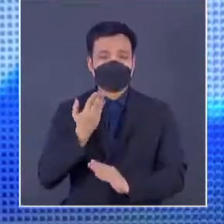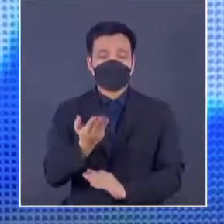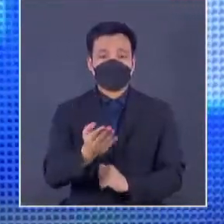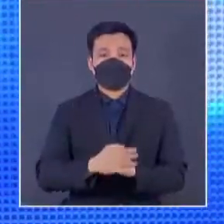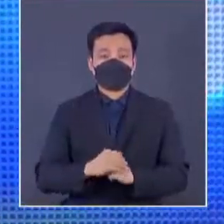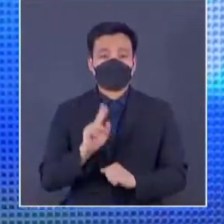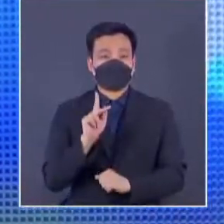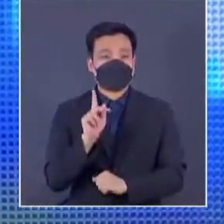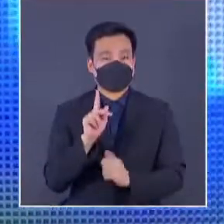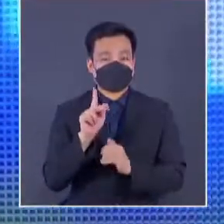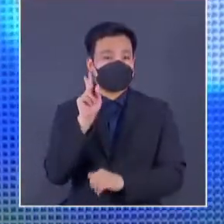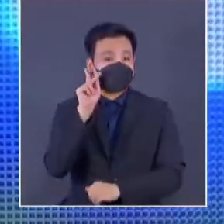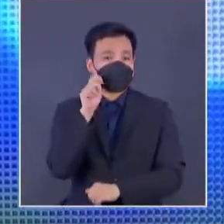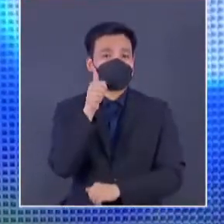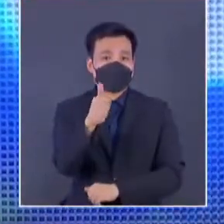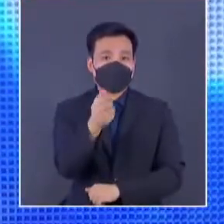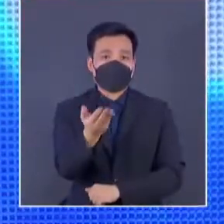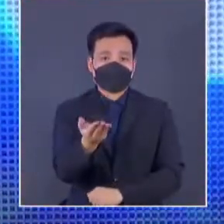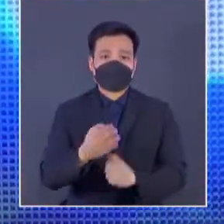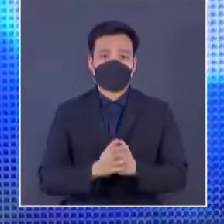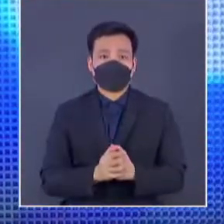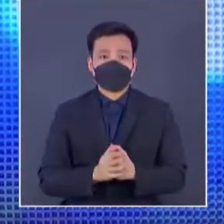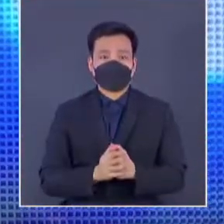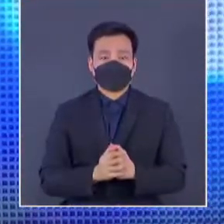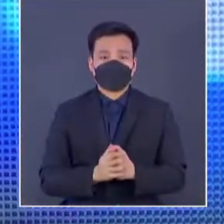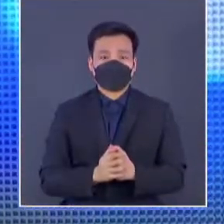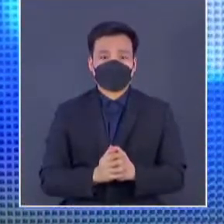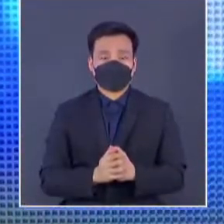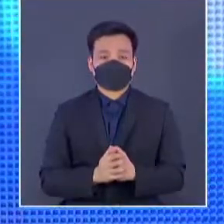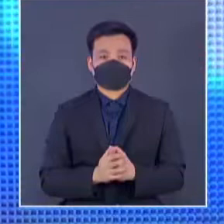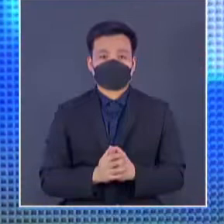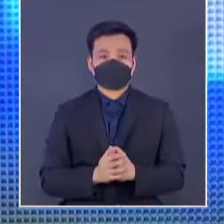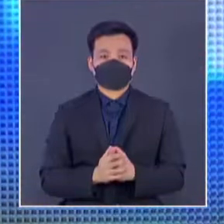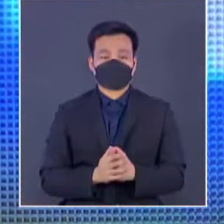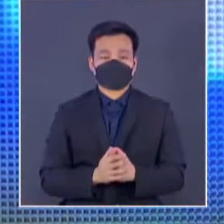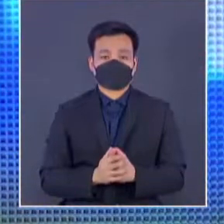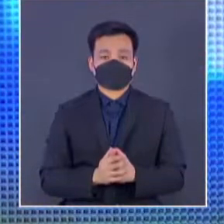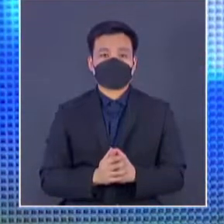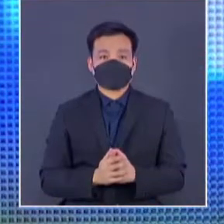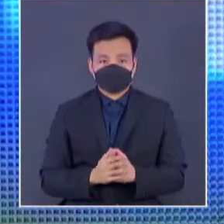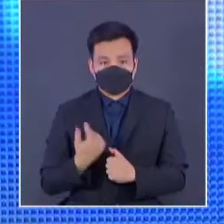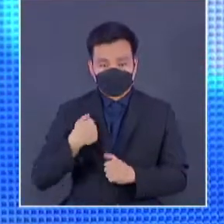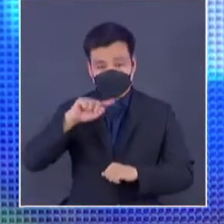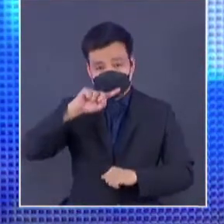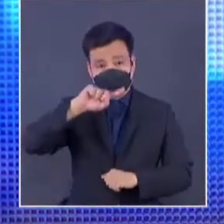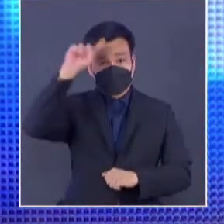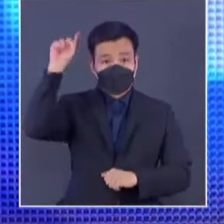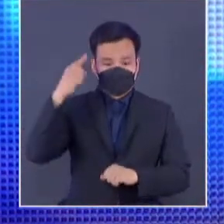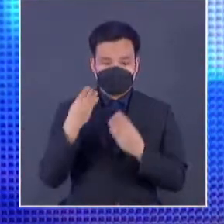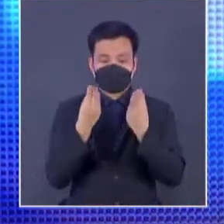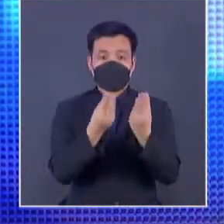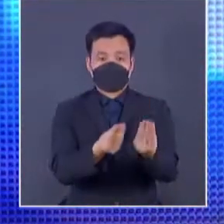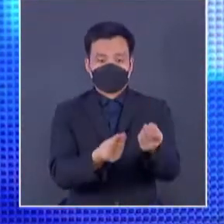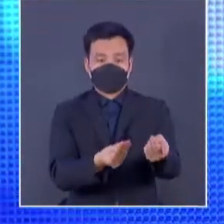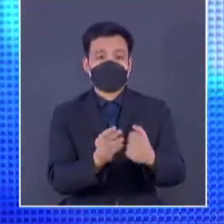มีเรื่องราวดีๆของครอบครัวศิระฉายานะคะที่คุณต้นเติมสัตว์สามีของพี่อีฟพุทธิดาค่ะได้บวชเป็นกุศลให้กับพ่อตา